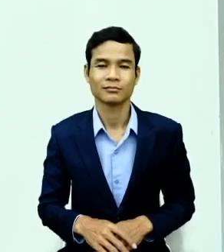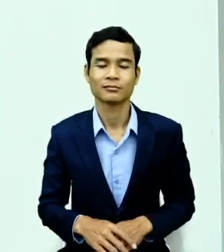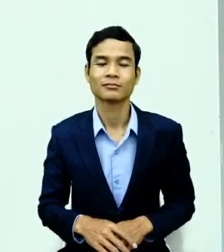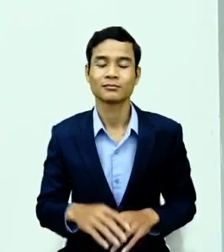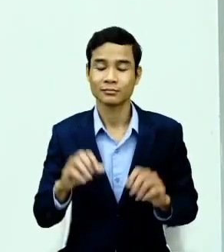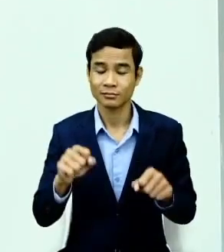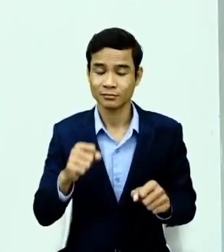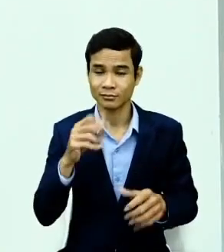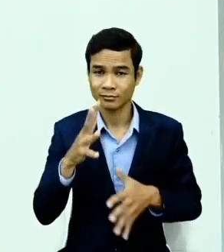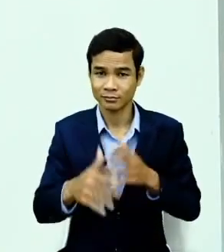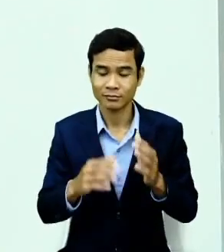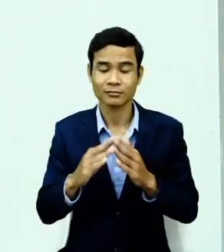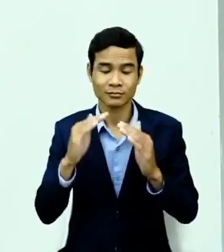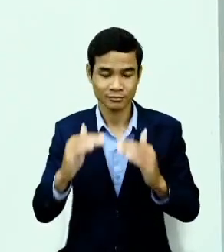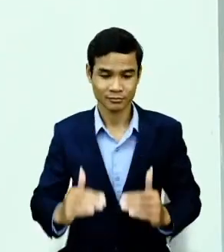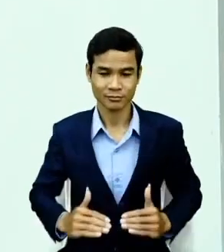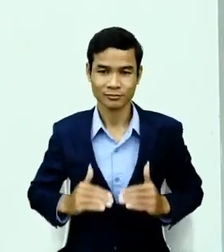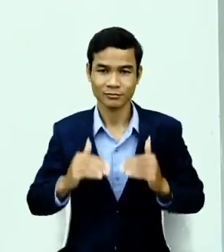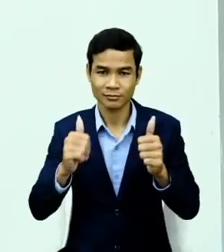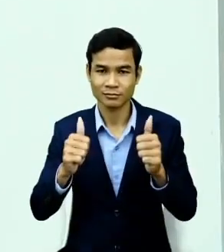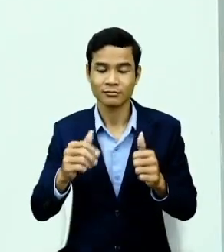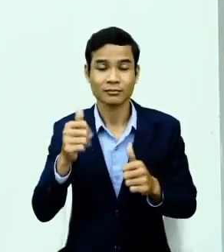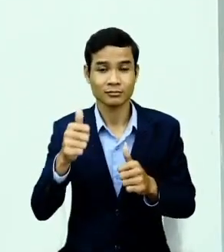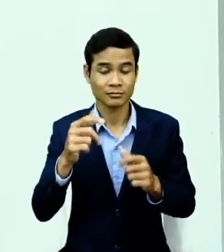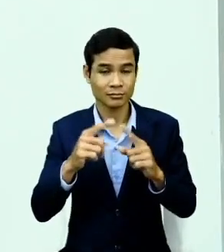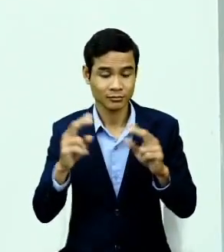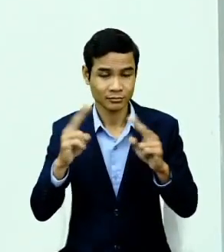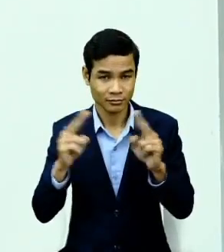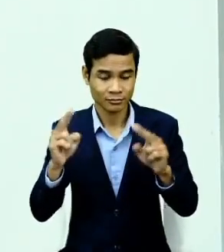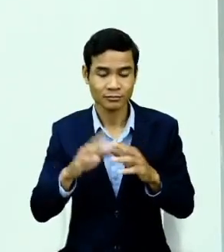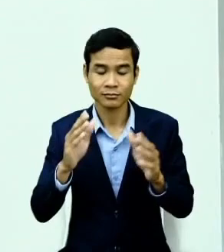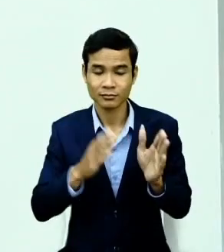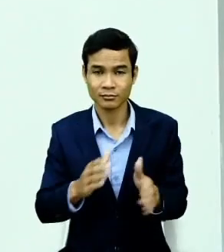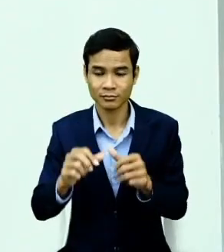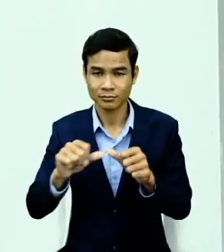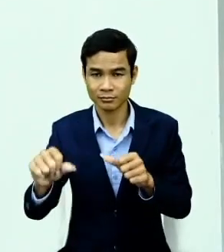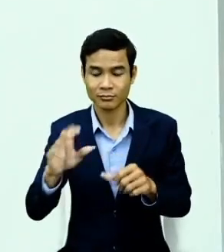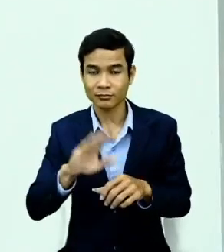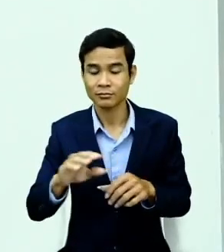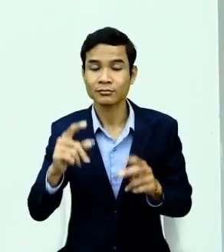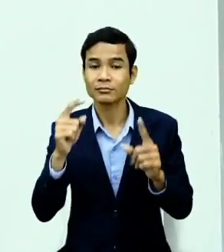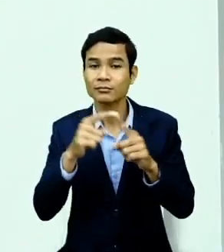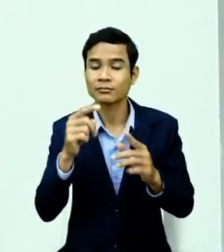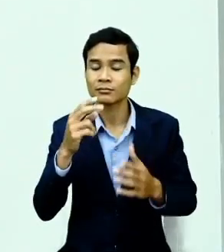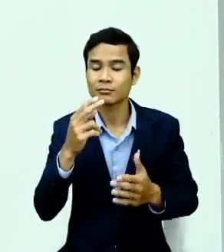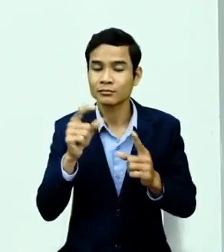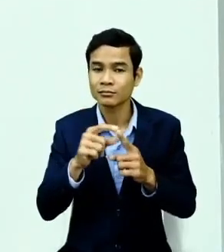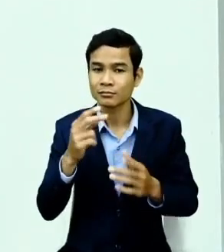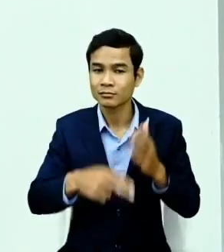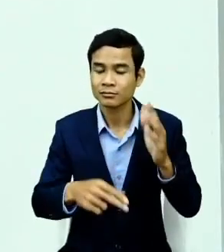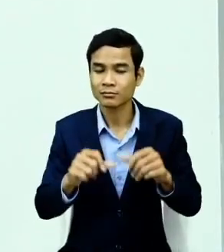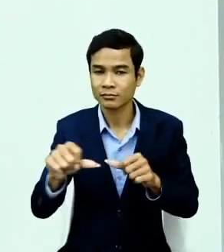Chà án thá sổ phép mông cồ. Chà là ơn nè. Ta tìm tiết, ta bị nà tiết bà.